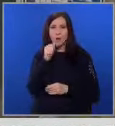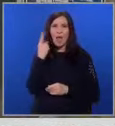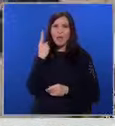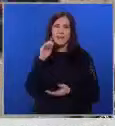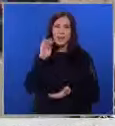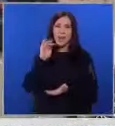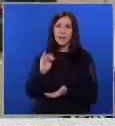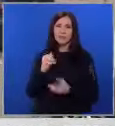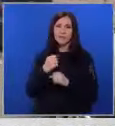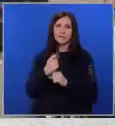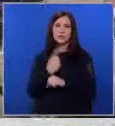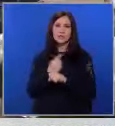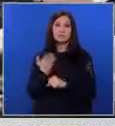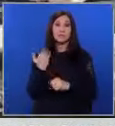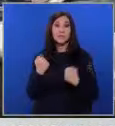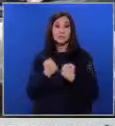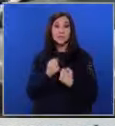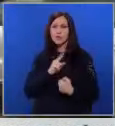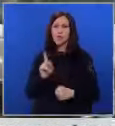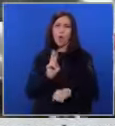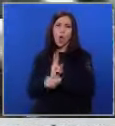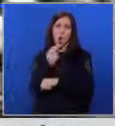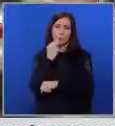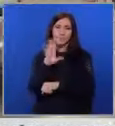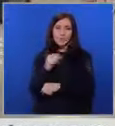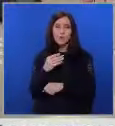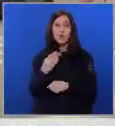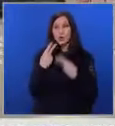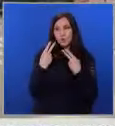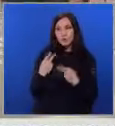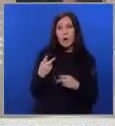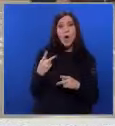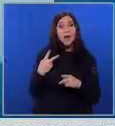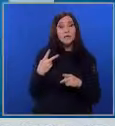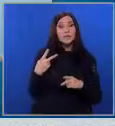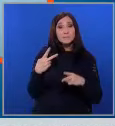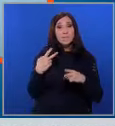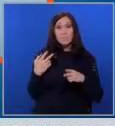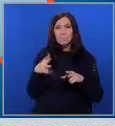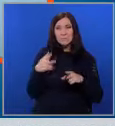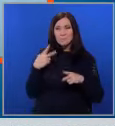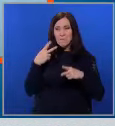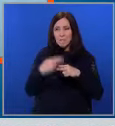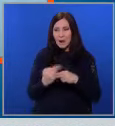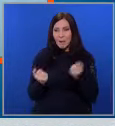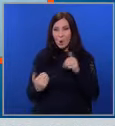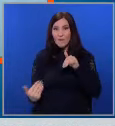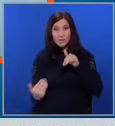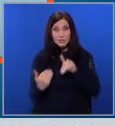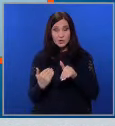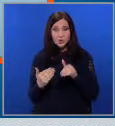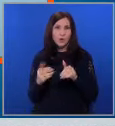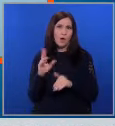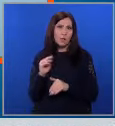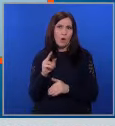инцидента, докато обядвали заедно. След като забелязал спрели автомобил в насрещното, заявил: как така някой в моя квартал ще влиза